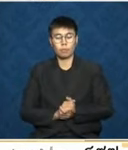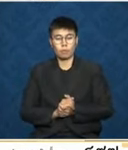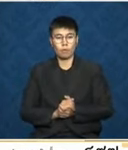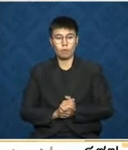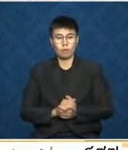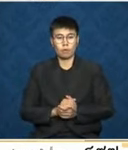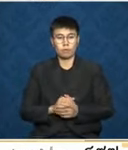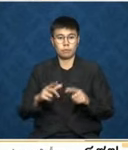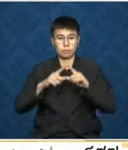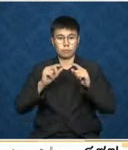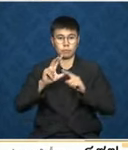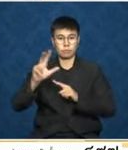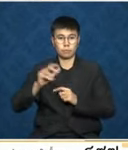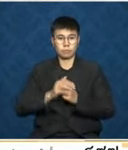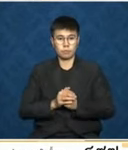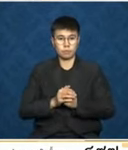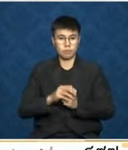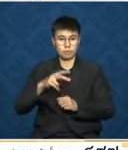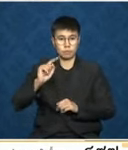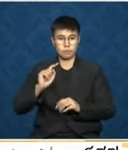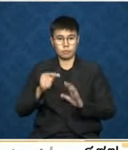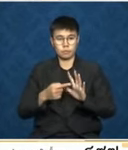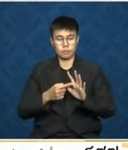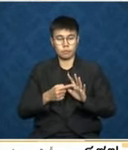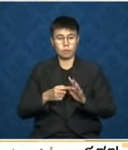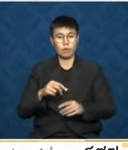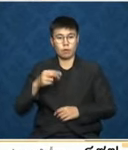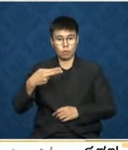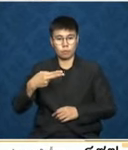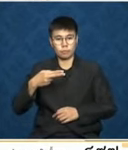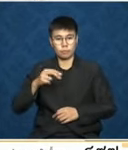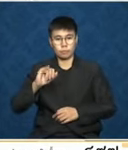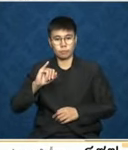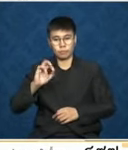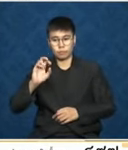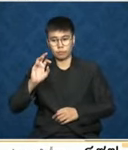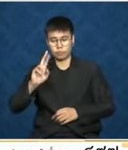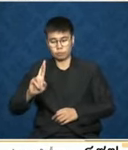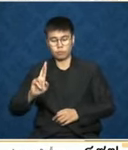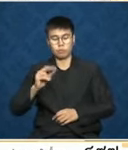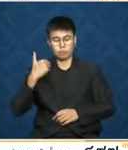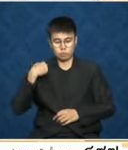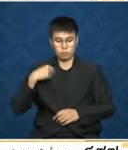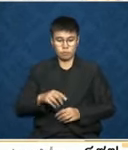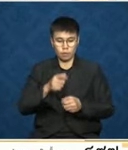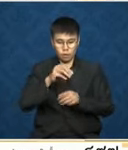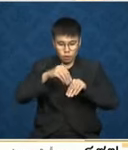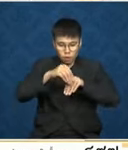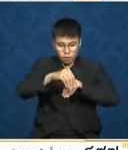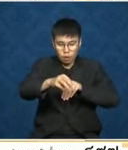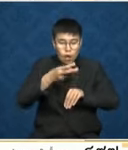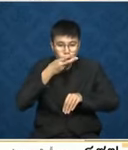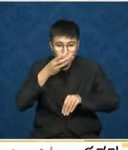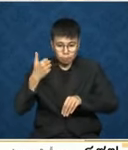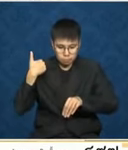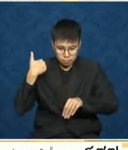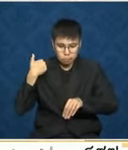จากพื้นที่ปากพนังและอำเภอหัวไทรเป็นแหล่งพื้นที่ปลูกนาข้าวจำนวนมากและในช่วงระยะ